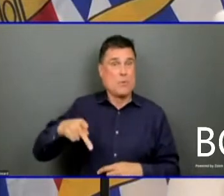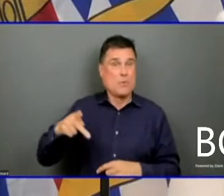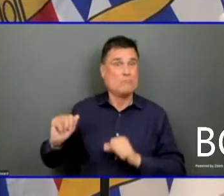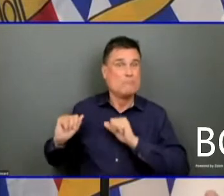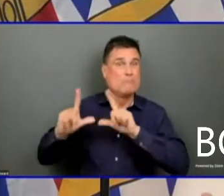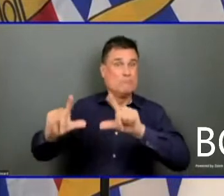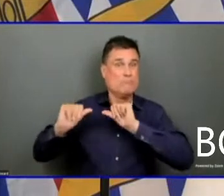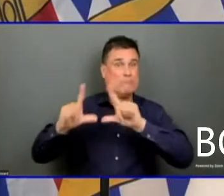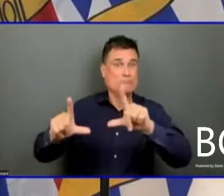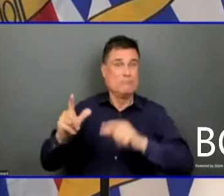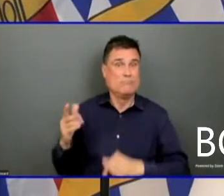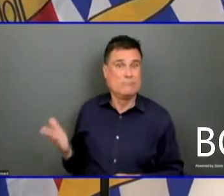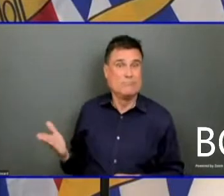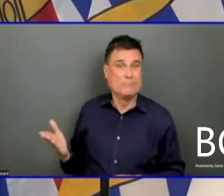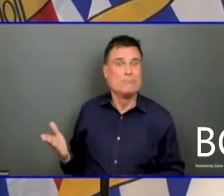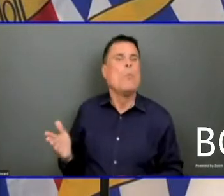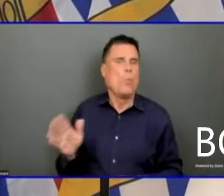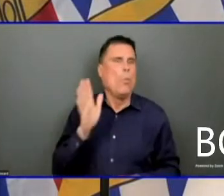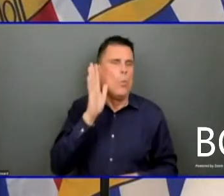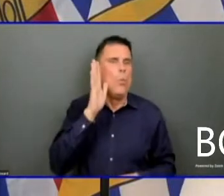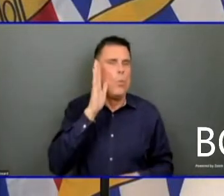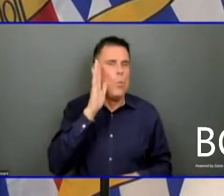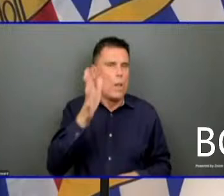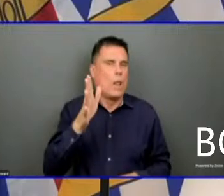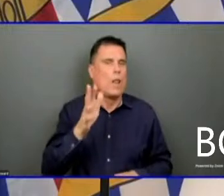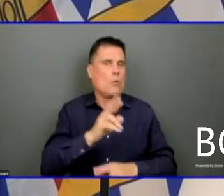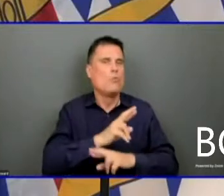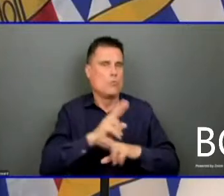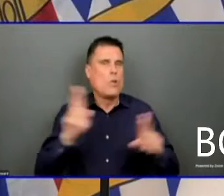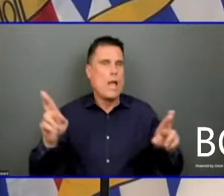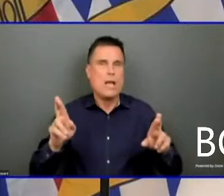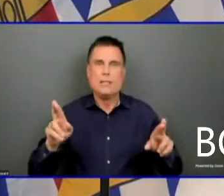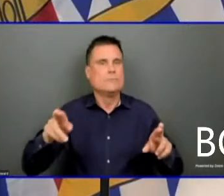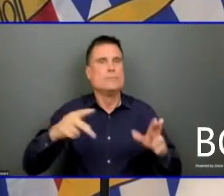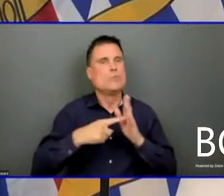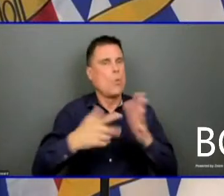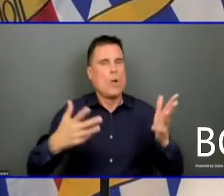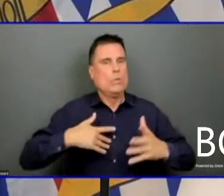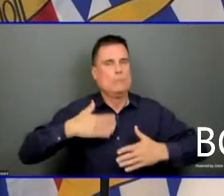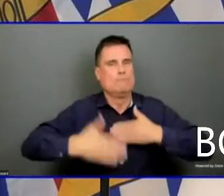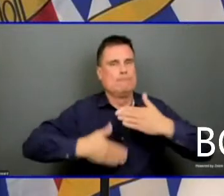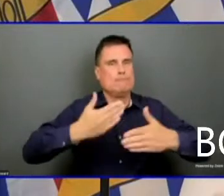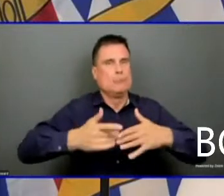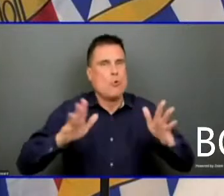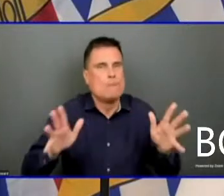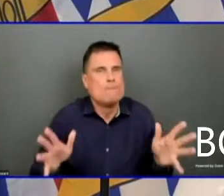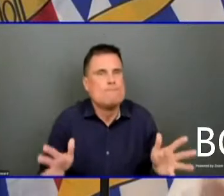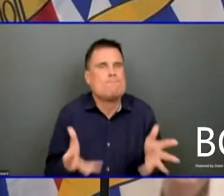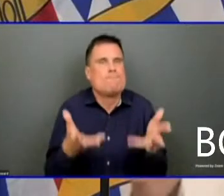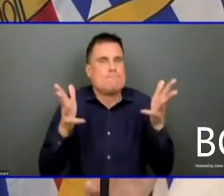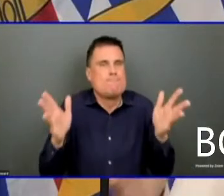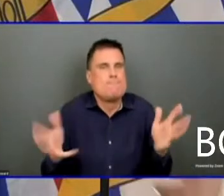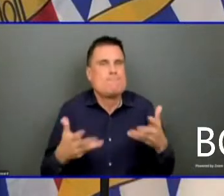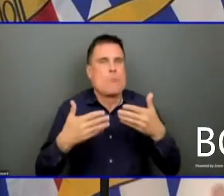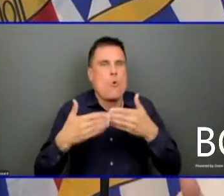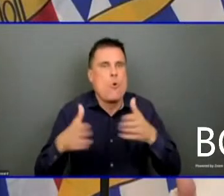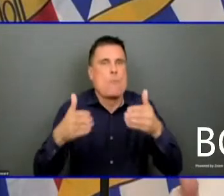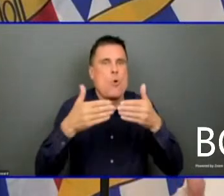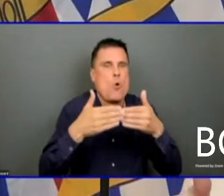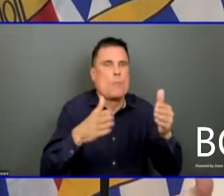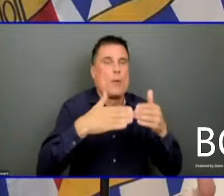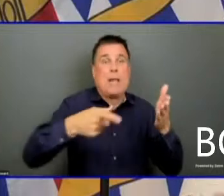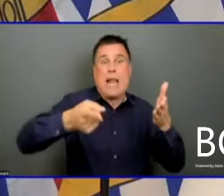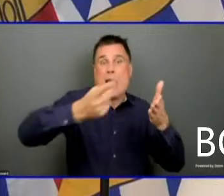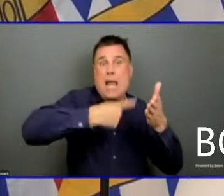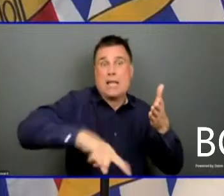要发布，但是呢后来没发布，也是关于重启的这个事，因为考虑到怕有很多人